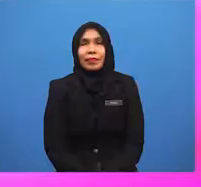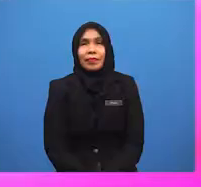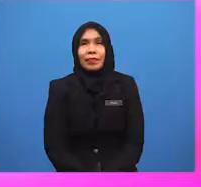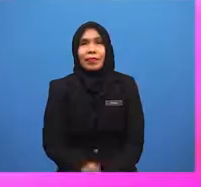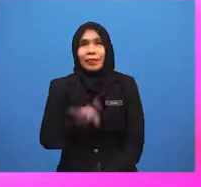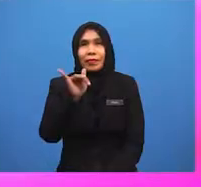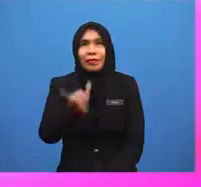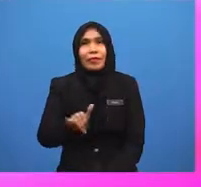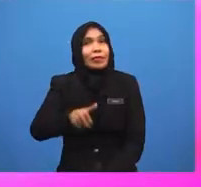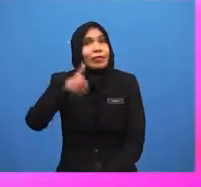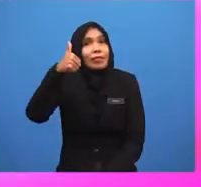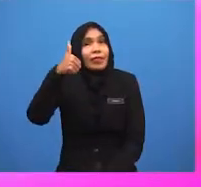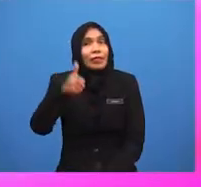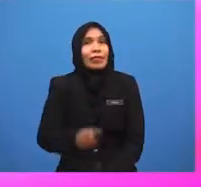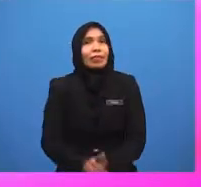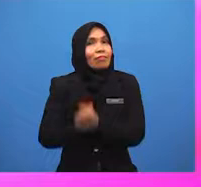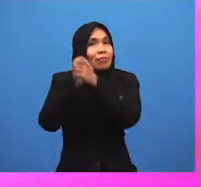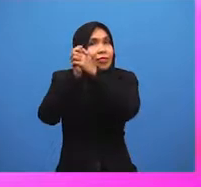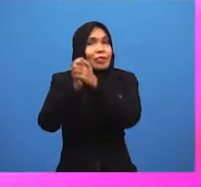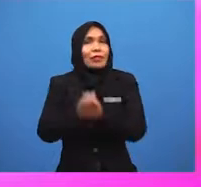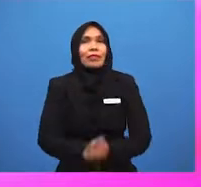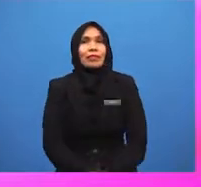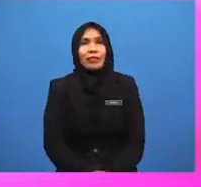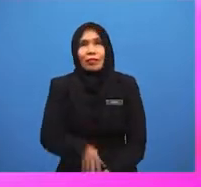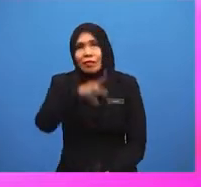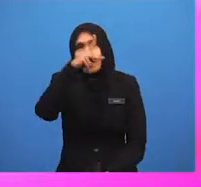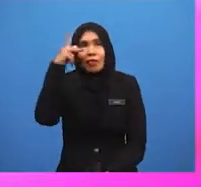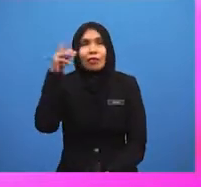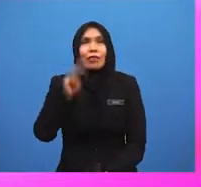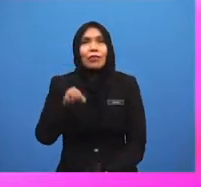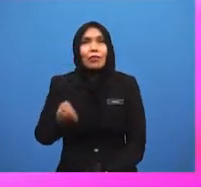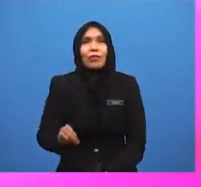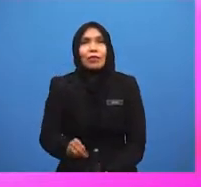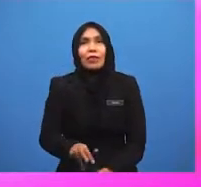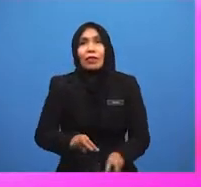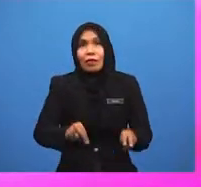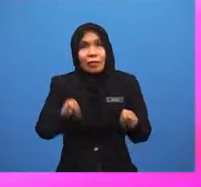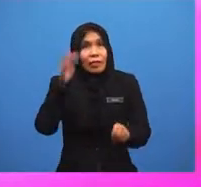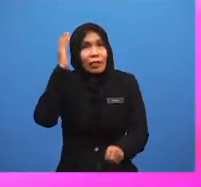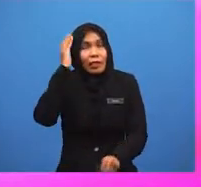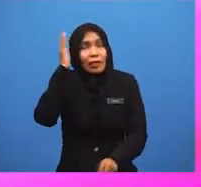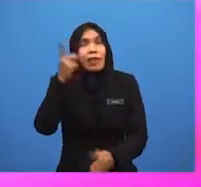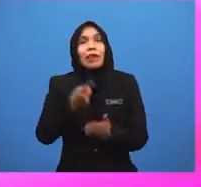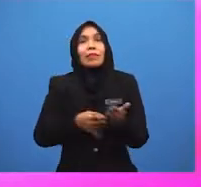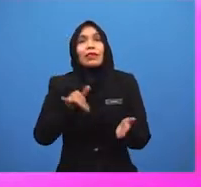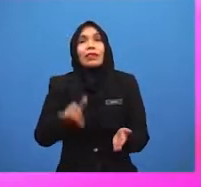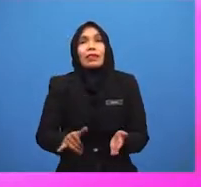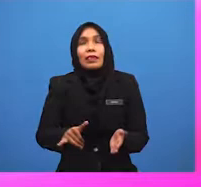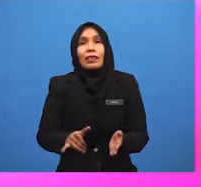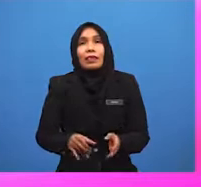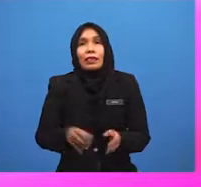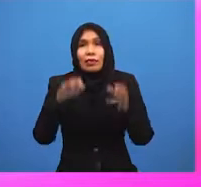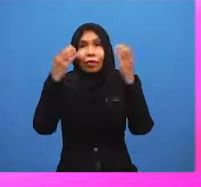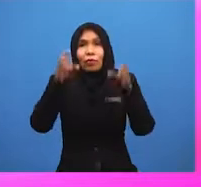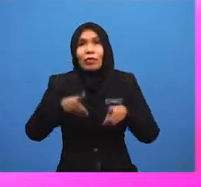Ya, hebat. Syabas kerana murid-murid masih ingat apa yang cikgu sudah mengajar. Bagi